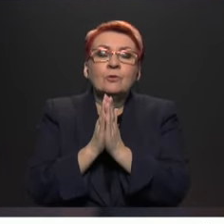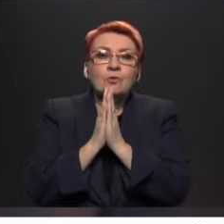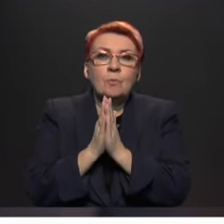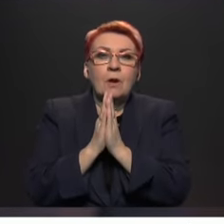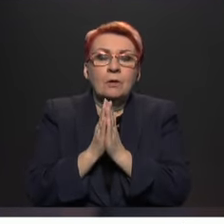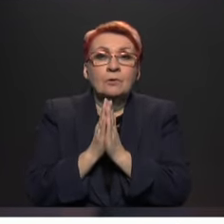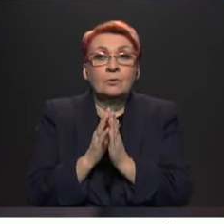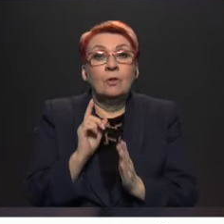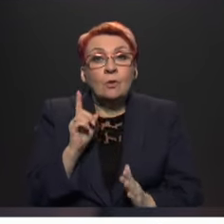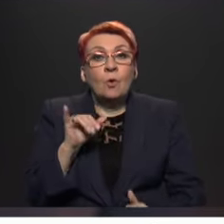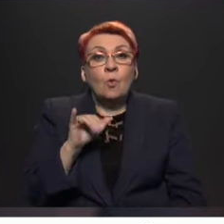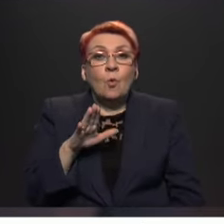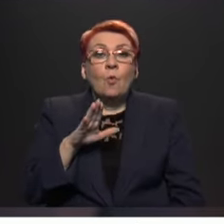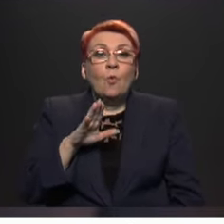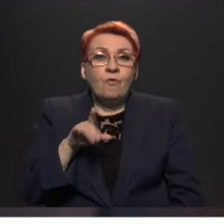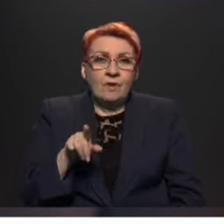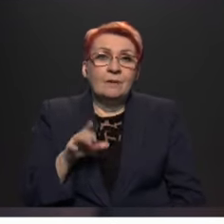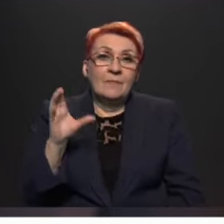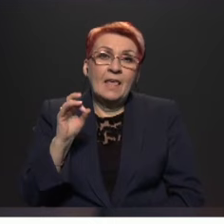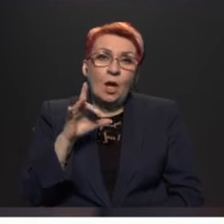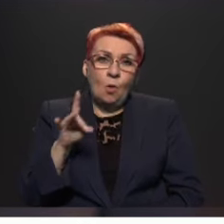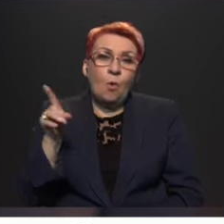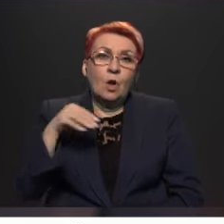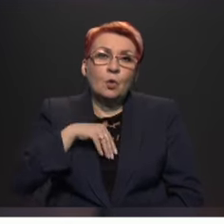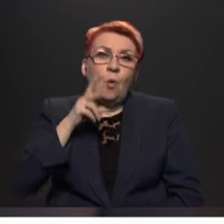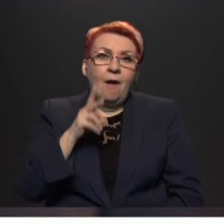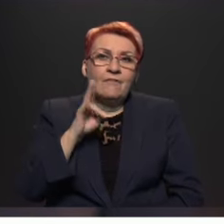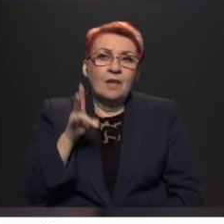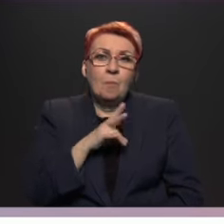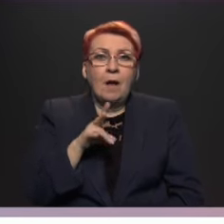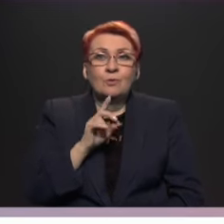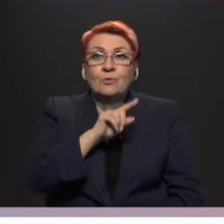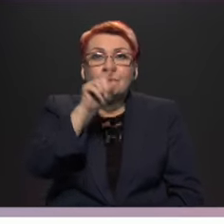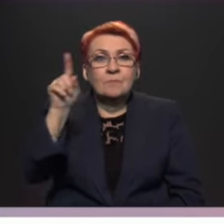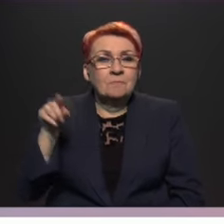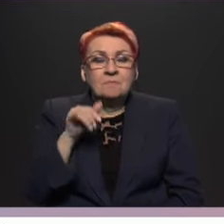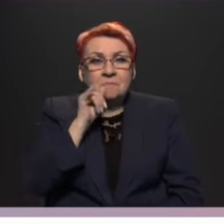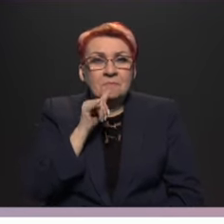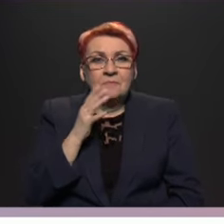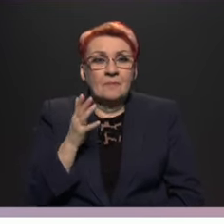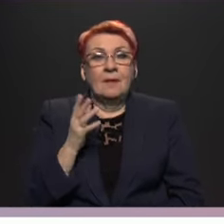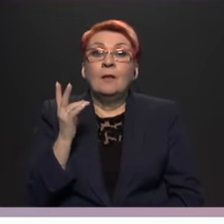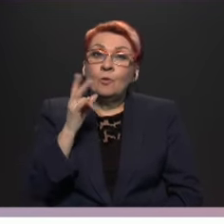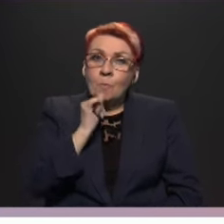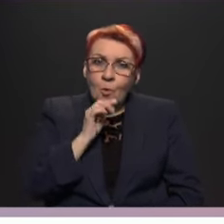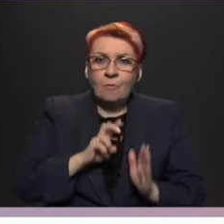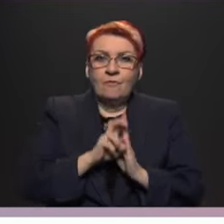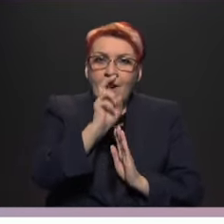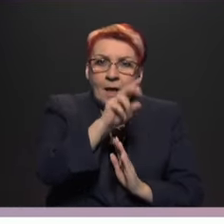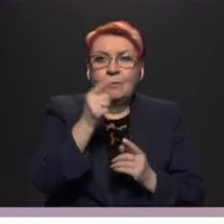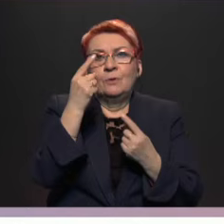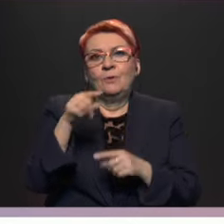что посоветуете Егору? Как все-таки найти своего духовника? Нужно пробовать, нужно